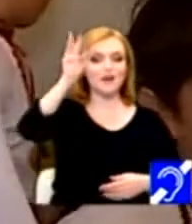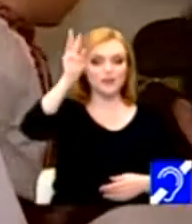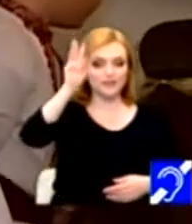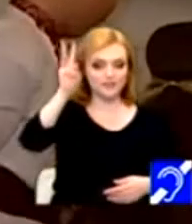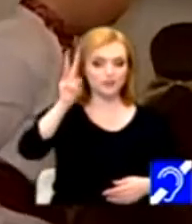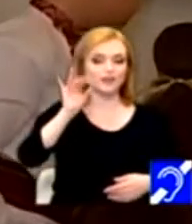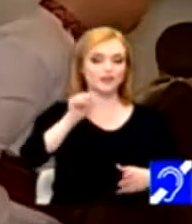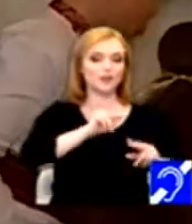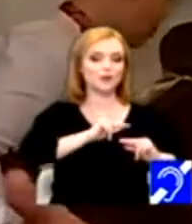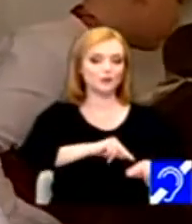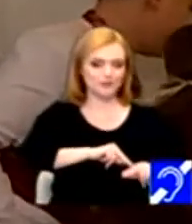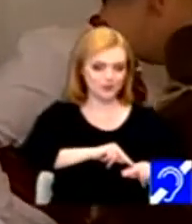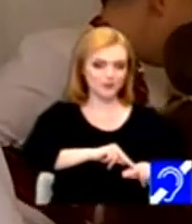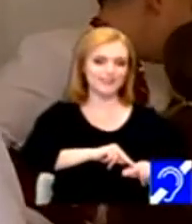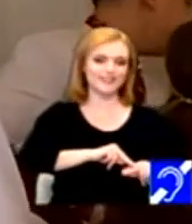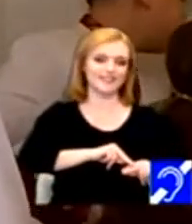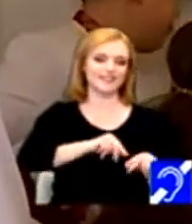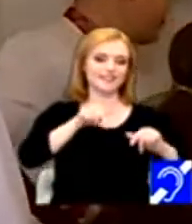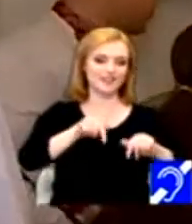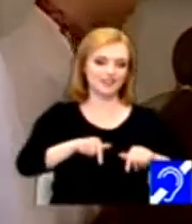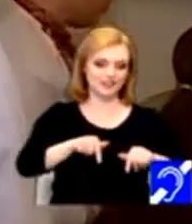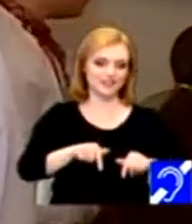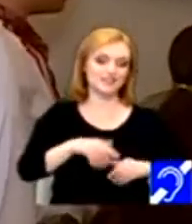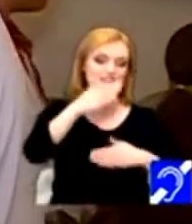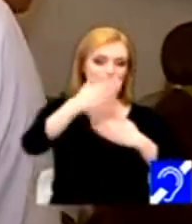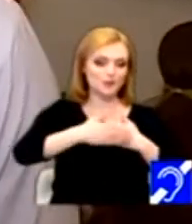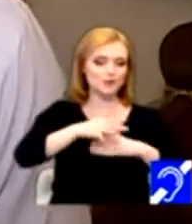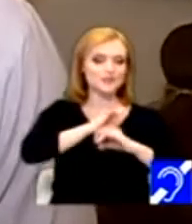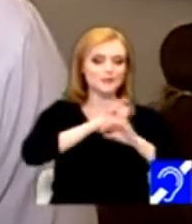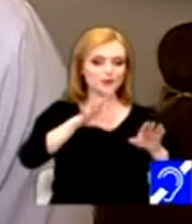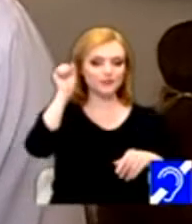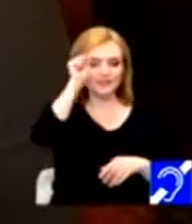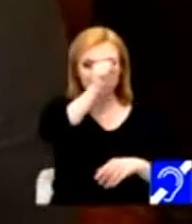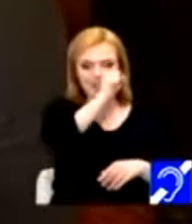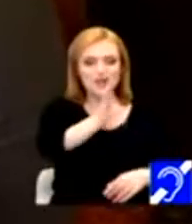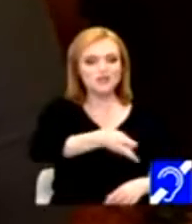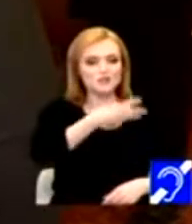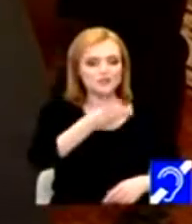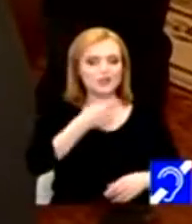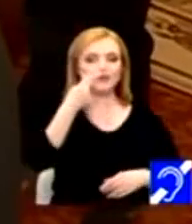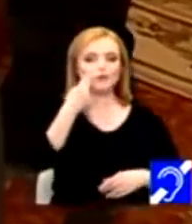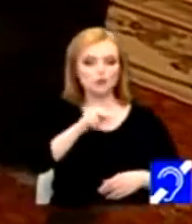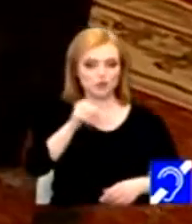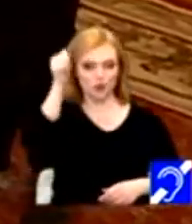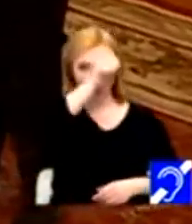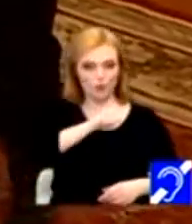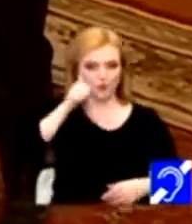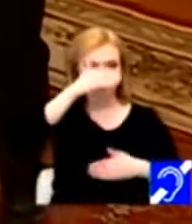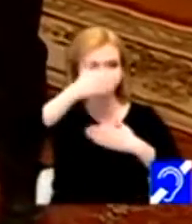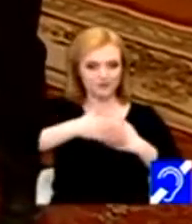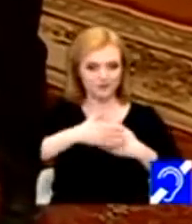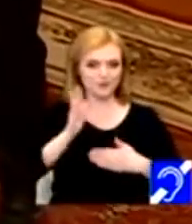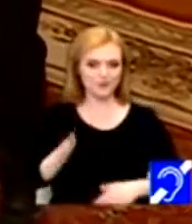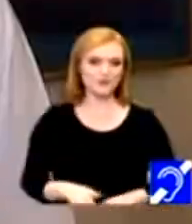și națiunea română cu venirea sărbătorilor de iarnă și să le urăm un an numai bun. Mi-a plăcut acest